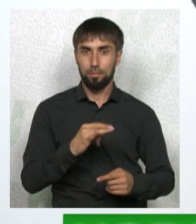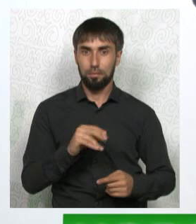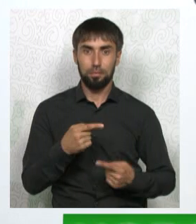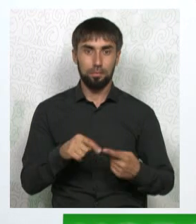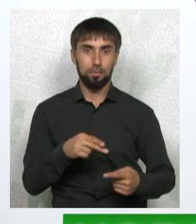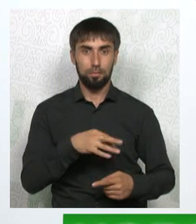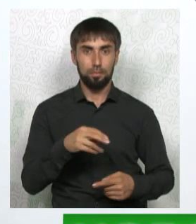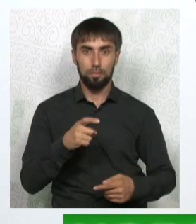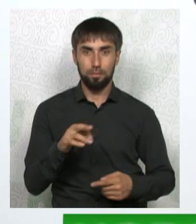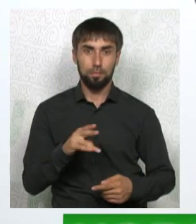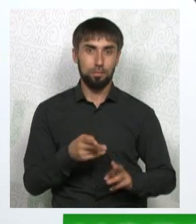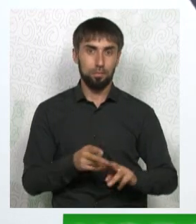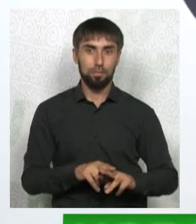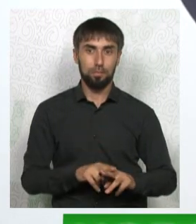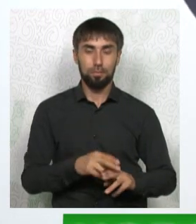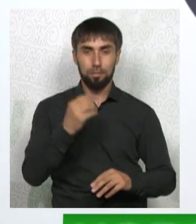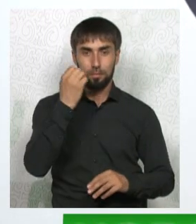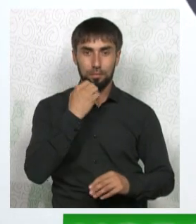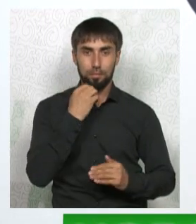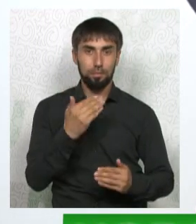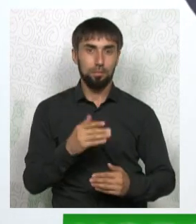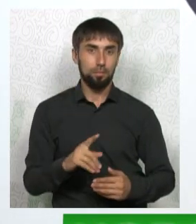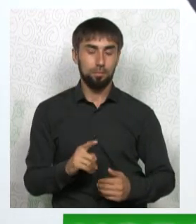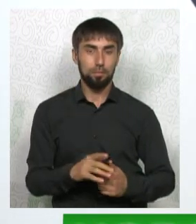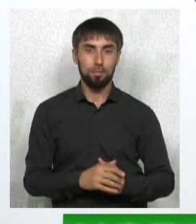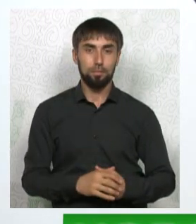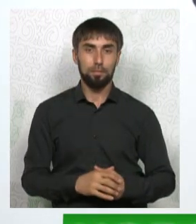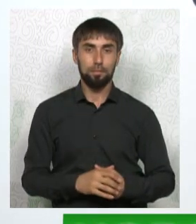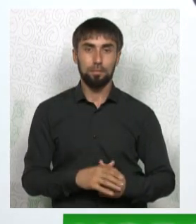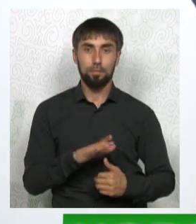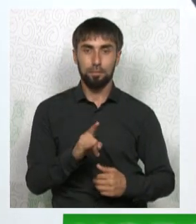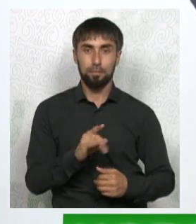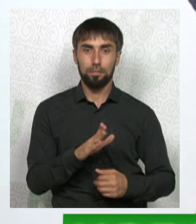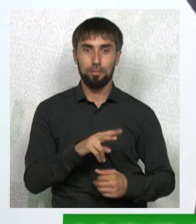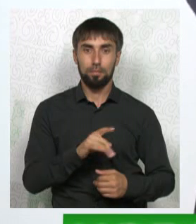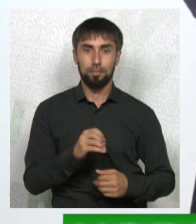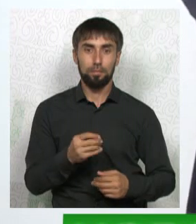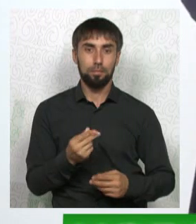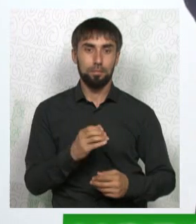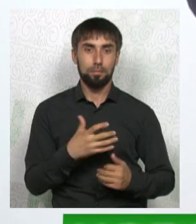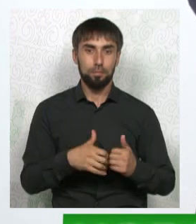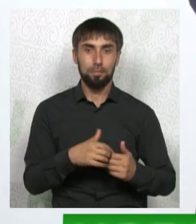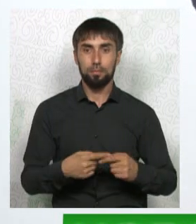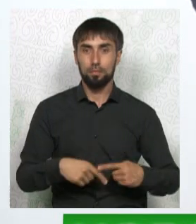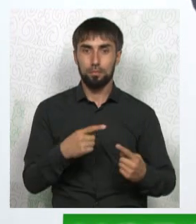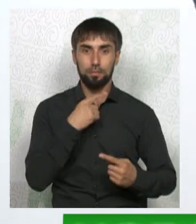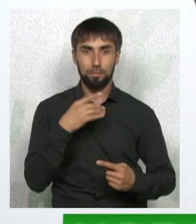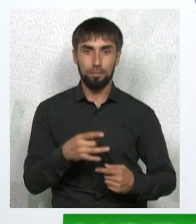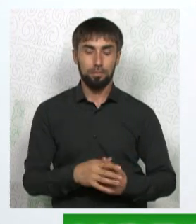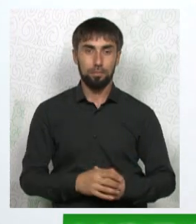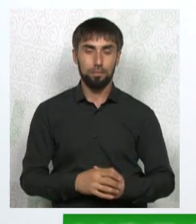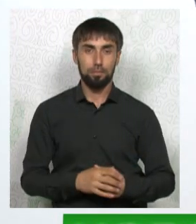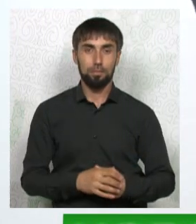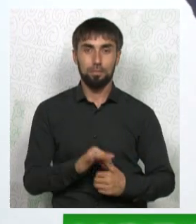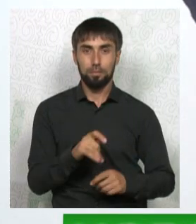подходы, поэтому спасибо вам, что вы вкладываете денежные средства в развитие нашей республики, и